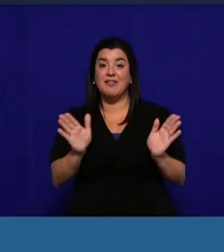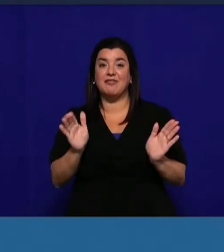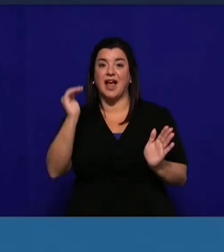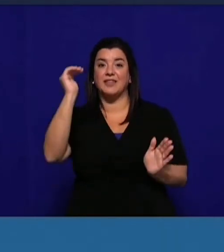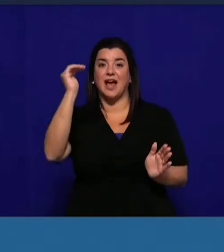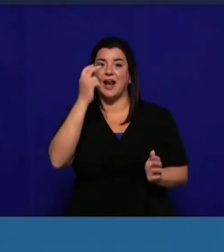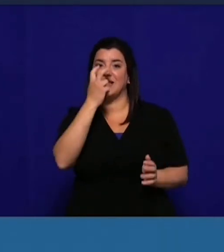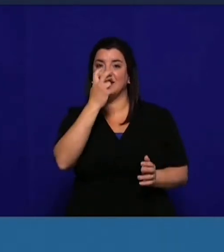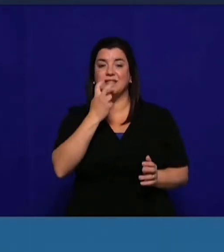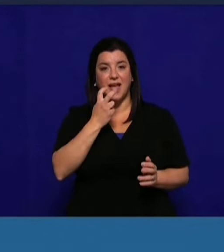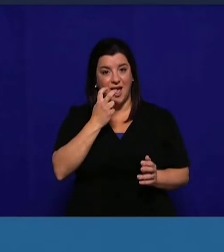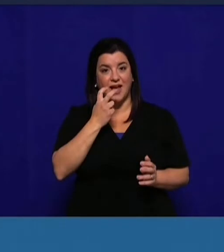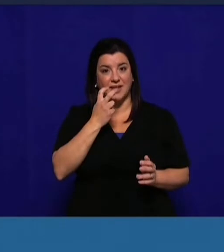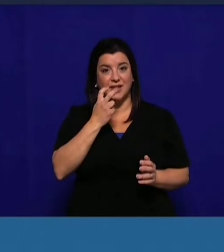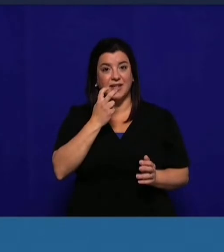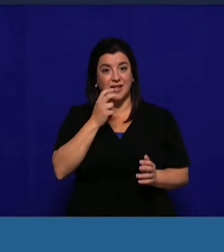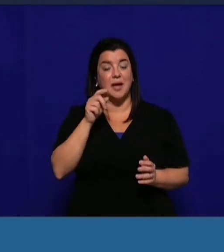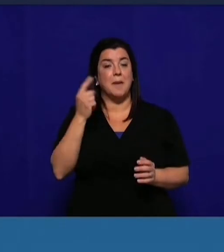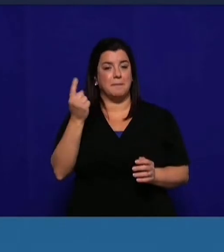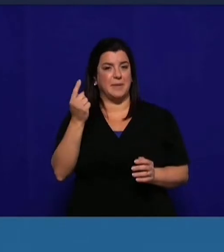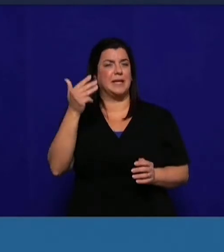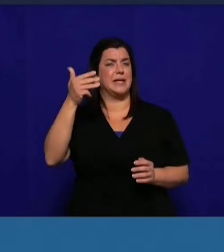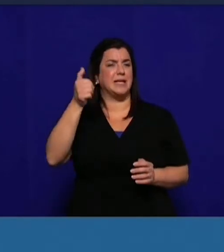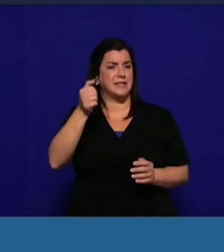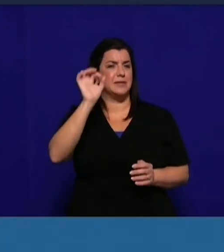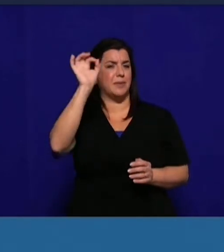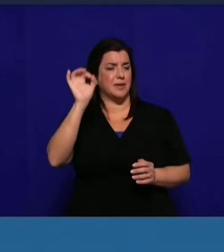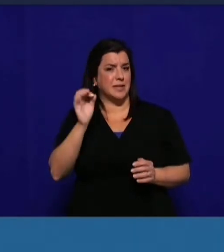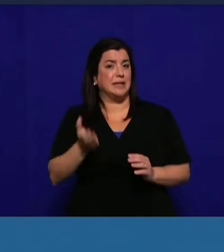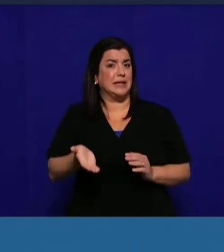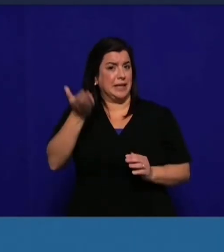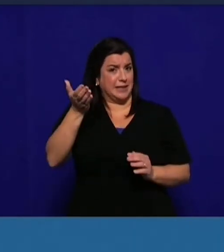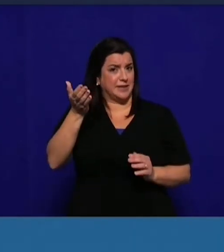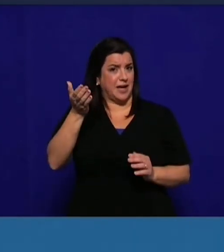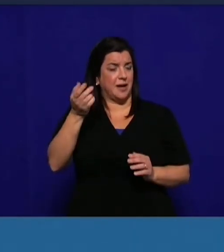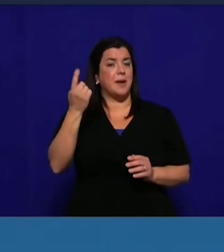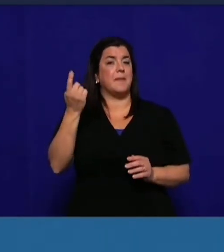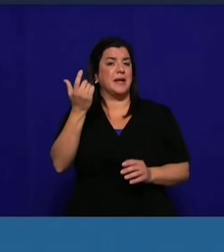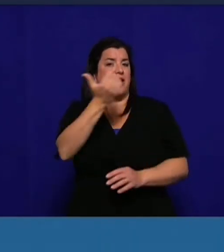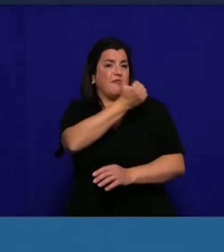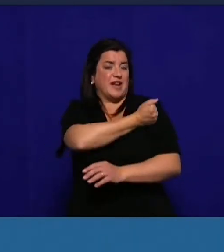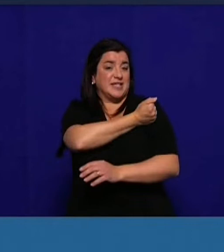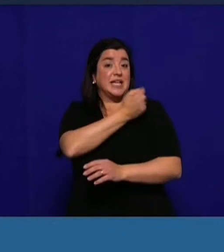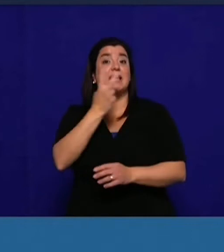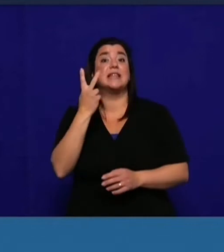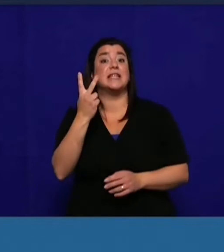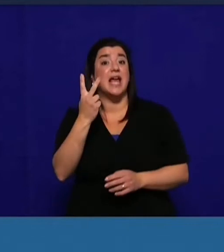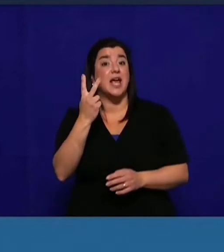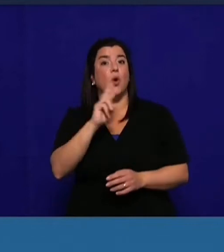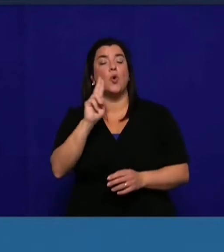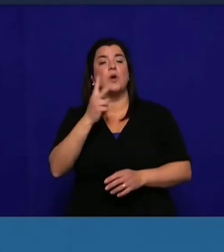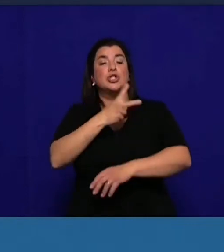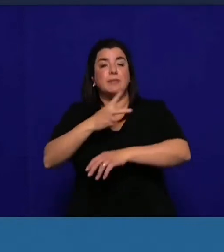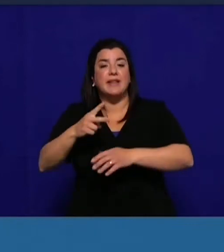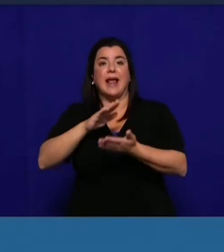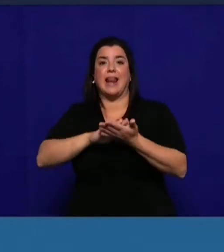li għandhom il-fuq minn 90% tal-residenti tagħhom li huma diġà vaċċinati b'żewġ dożi u għaddew ġimagħtejn, allura